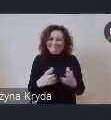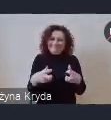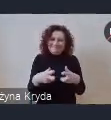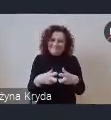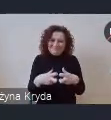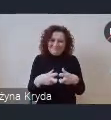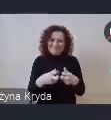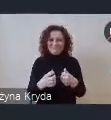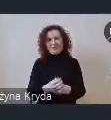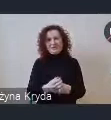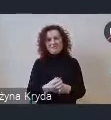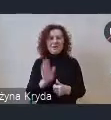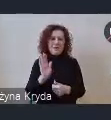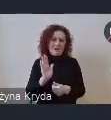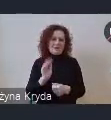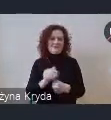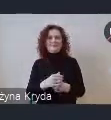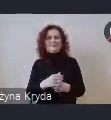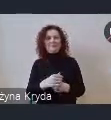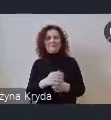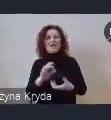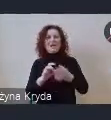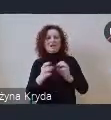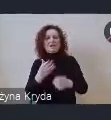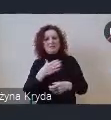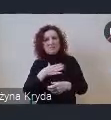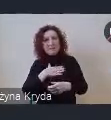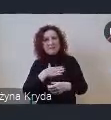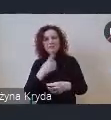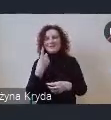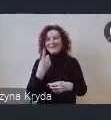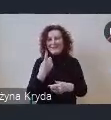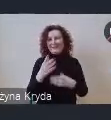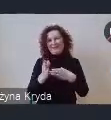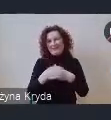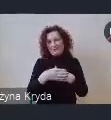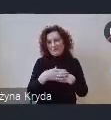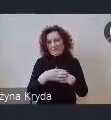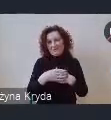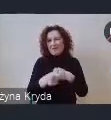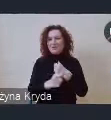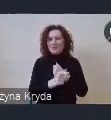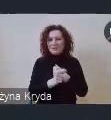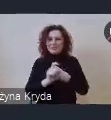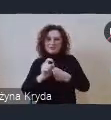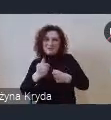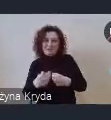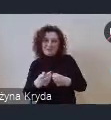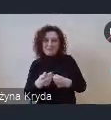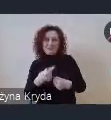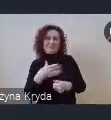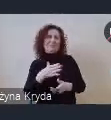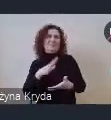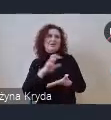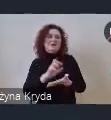no ale powiedzmy że gdybym miał w budynku jakieś tam jedne drzwi które są siedemdziesiątki i miałbym się zajmować dostępnością W tym